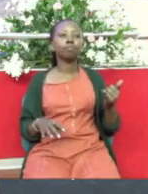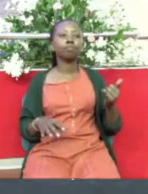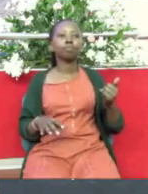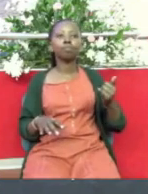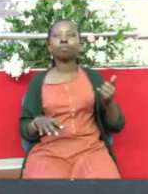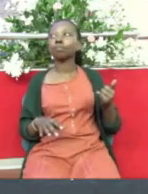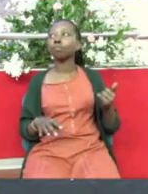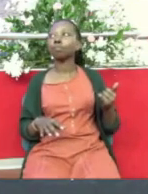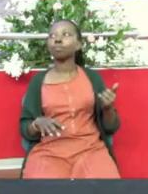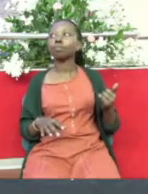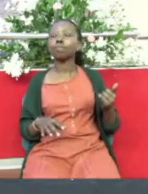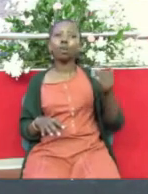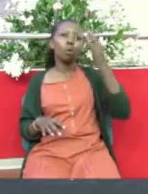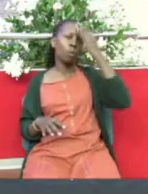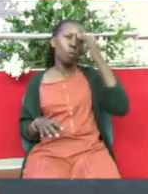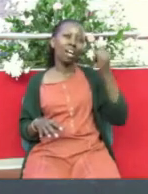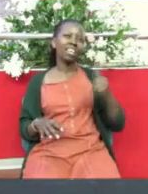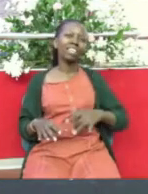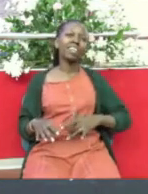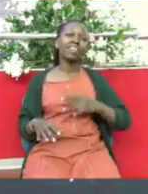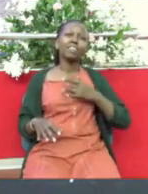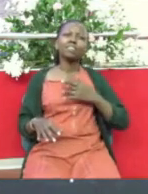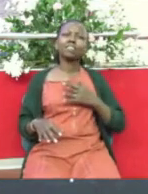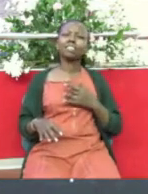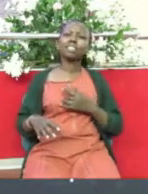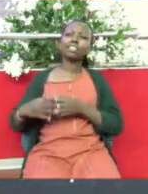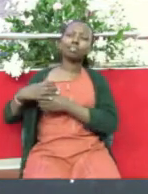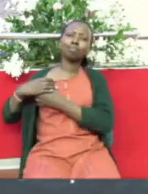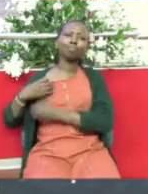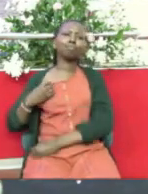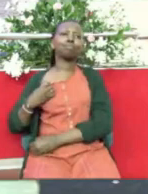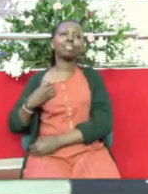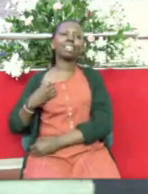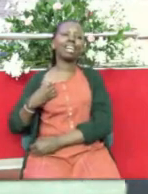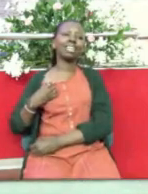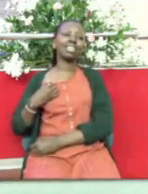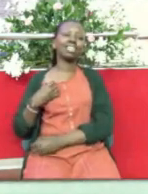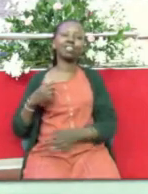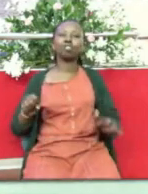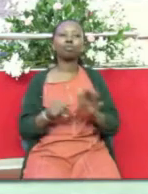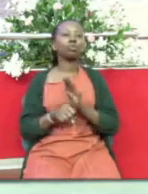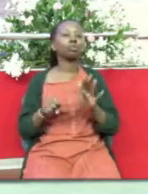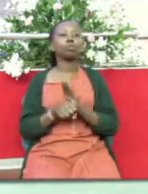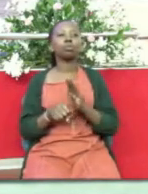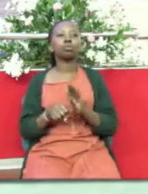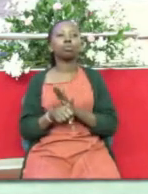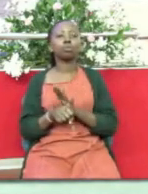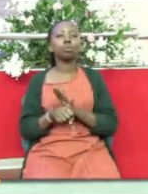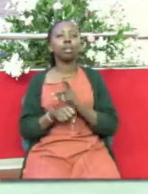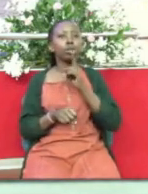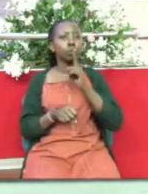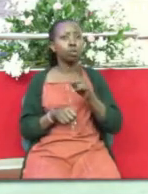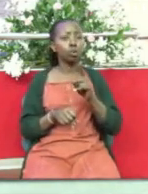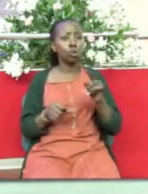mimi sikufa? Because you're feeling you cannot take it in anymore. Kwa sababu unahisi kwamba siwezi endelea hivi tena. And so